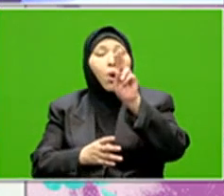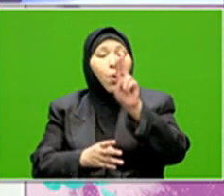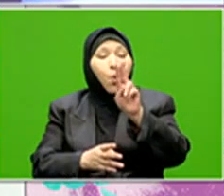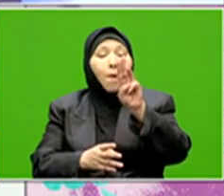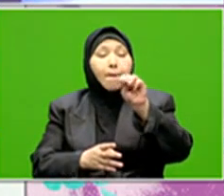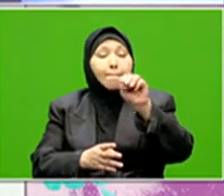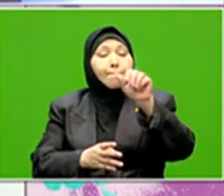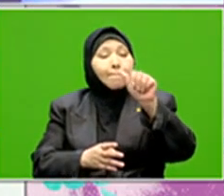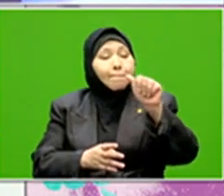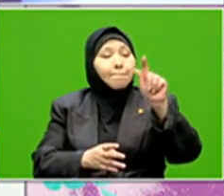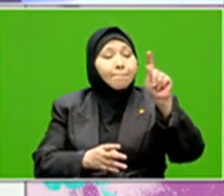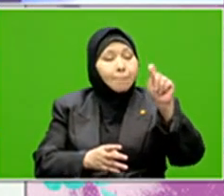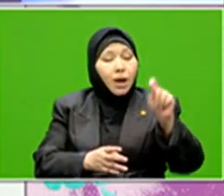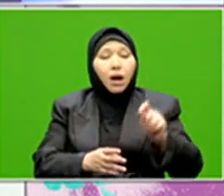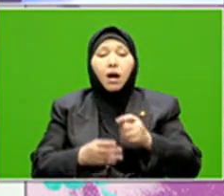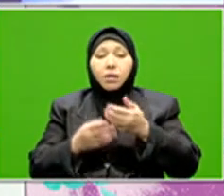إن